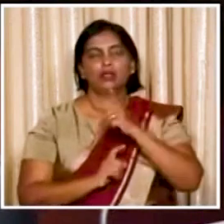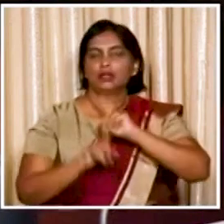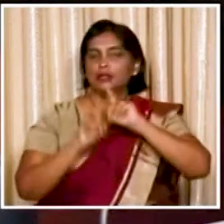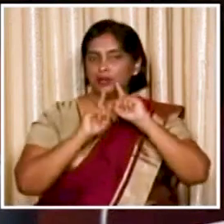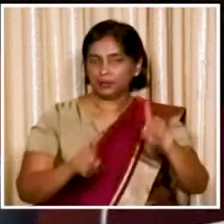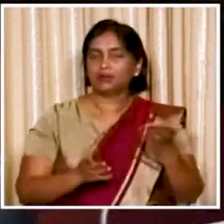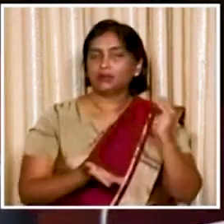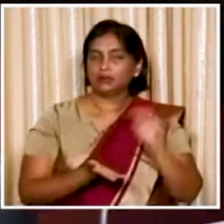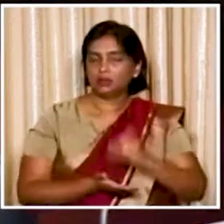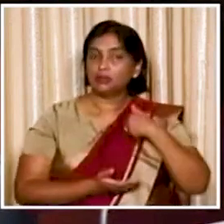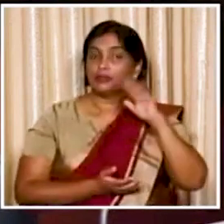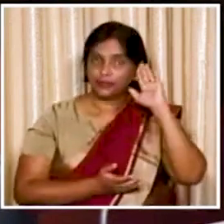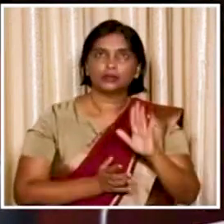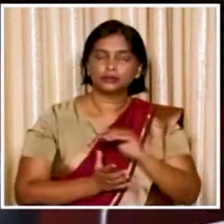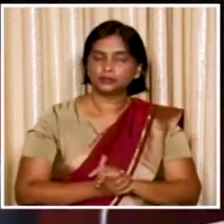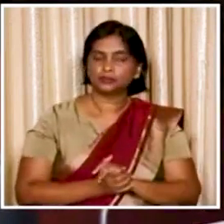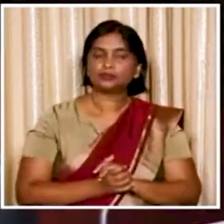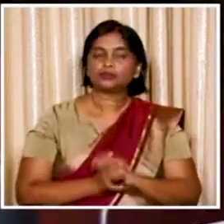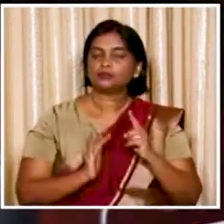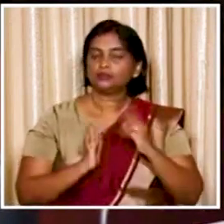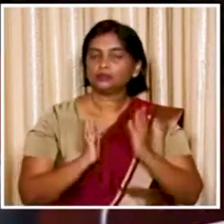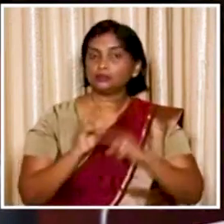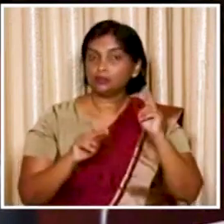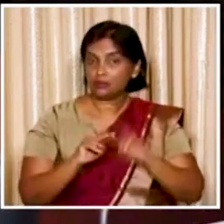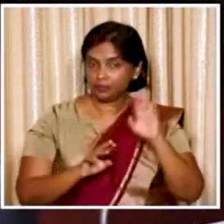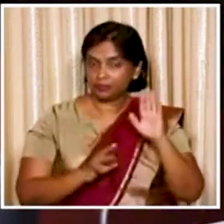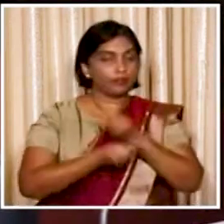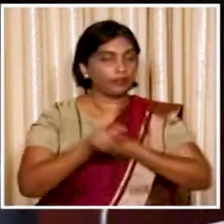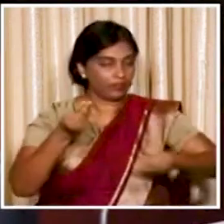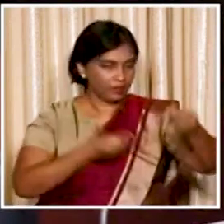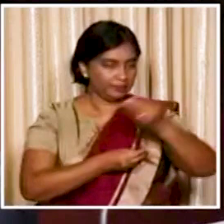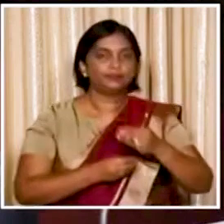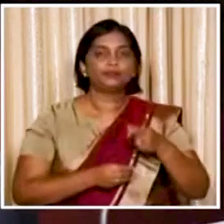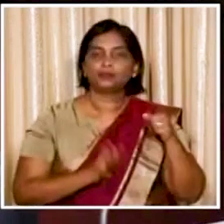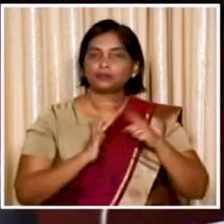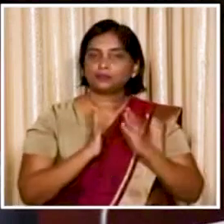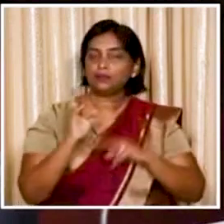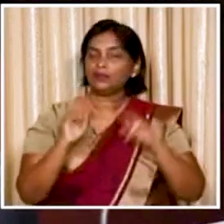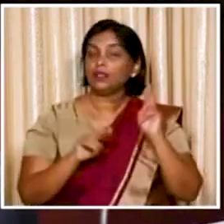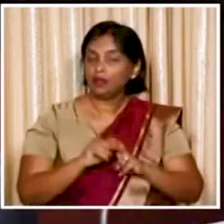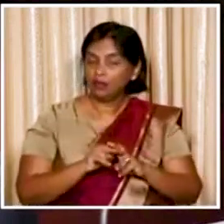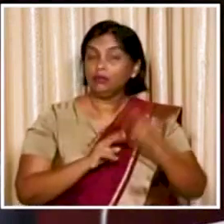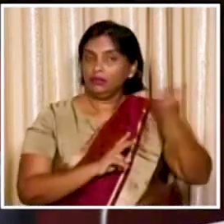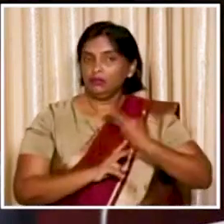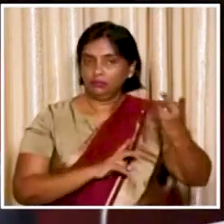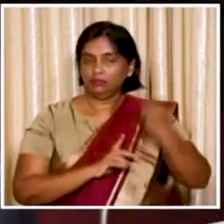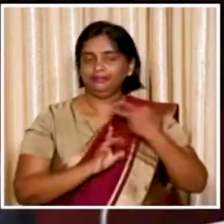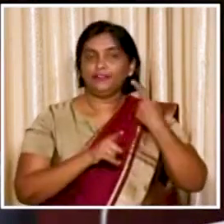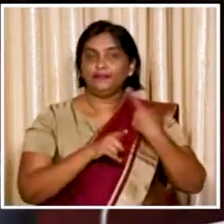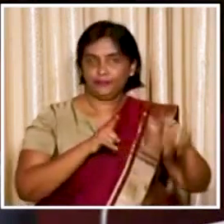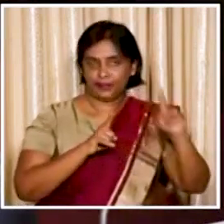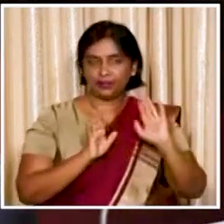තියෙනවා. තවත් විශේෂ ත්වයක් තියෙනවා. ඒ තමයි IMF එකේ තිබුණ ගනුදෙනුව IMF එක එක විතරයි තිබුණේ.